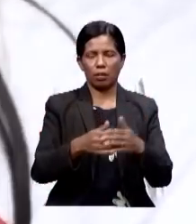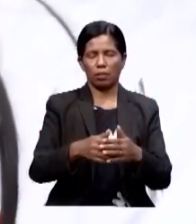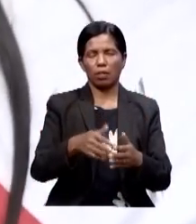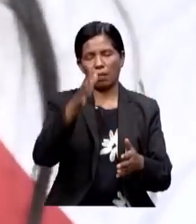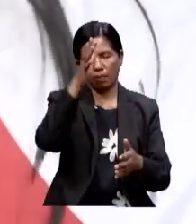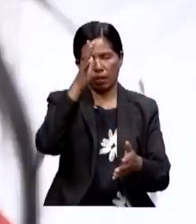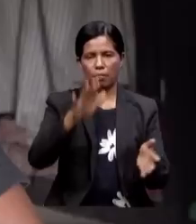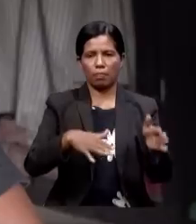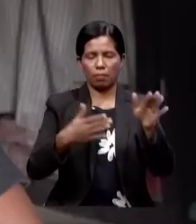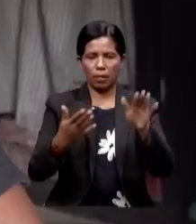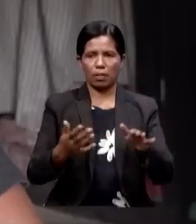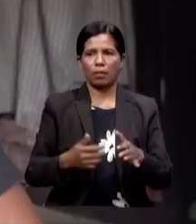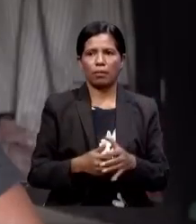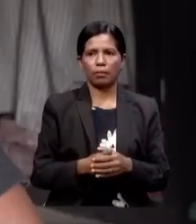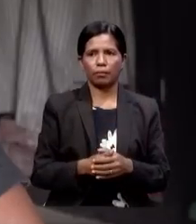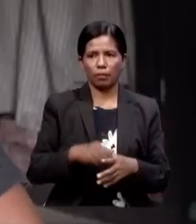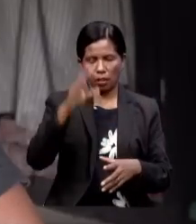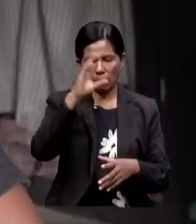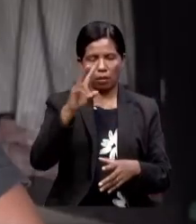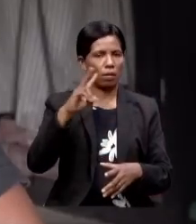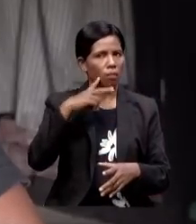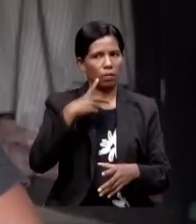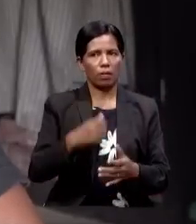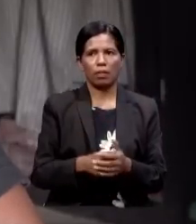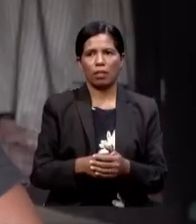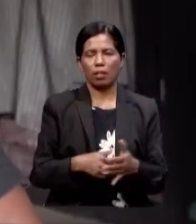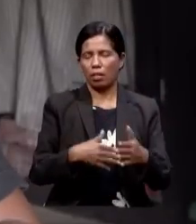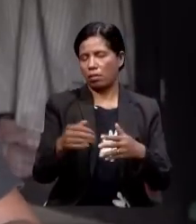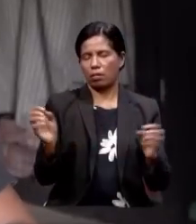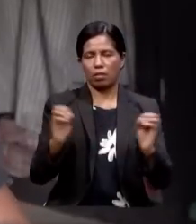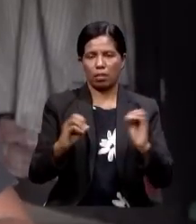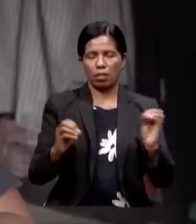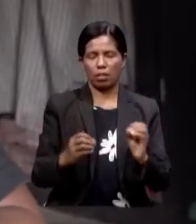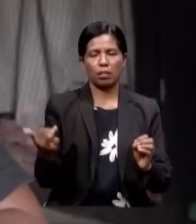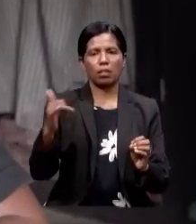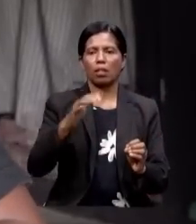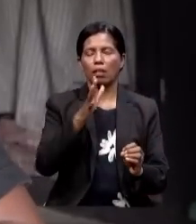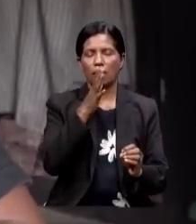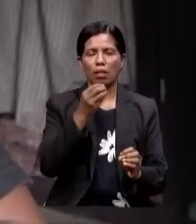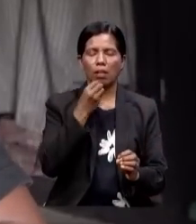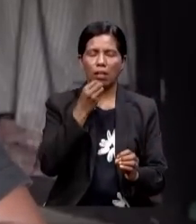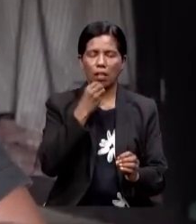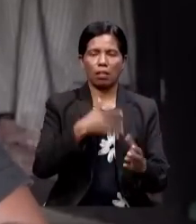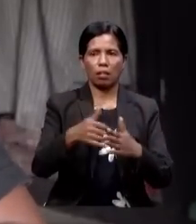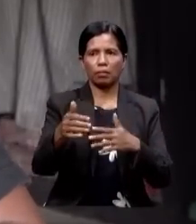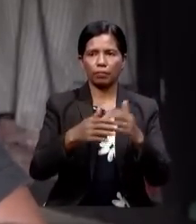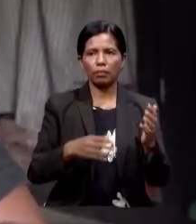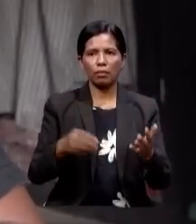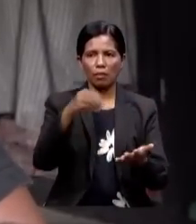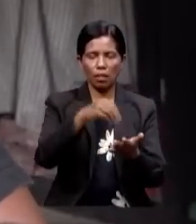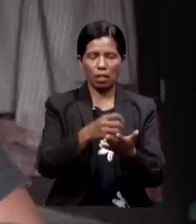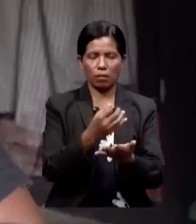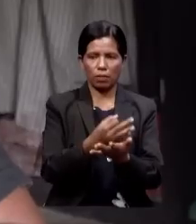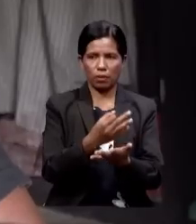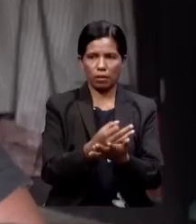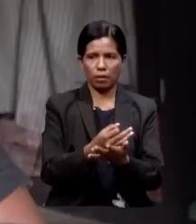ni sambalu se dia se buka fal modo ka buat Halloween lah ya durante ni pai se muris ni tahu lah buat tu lah ba meja